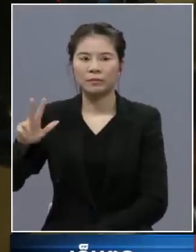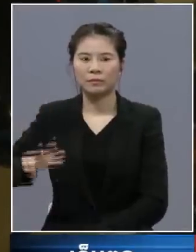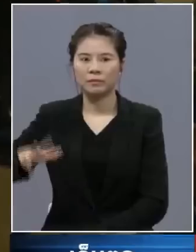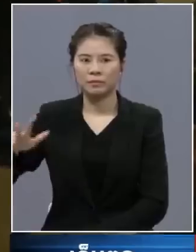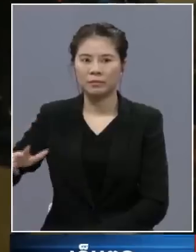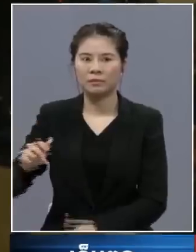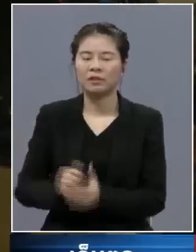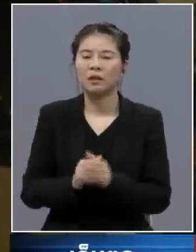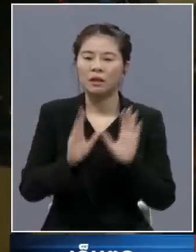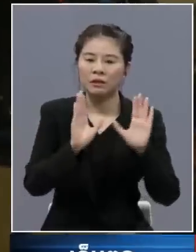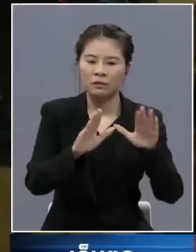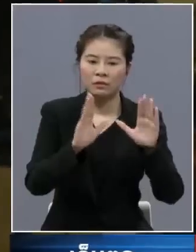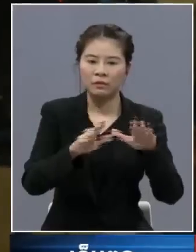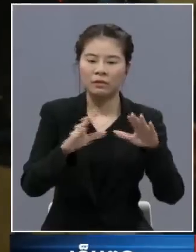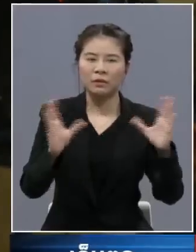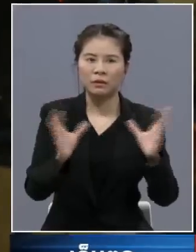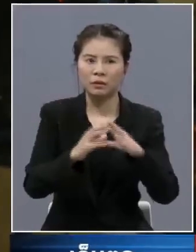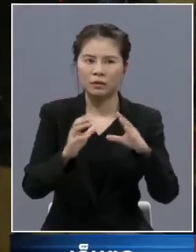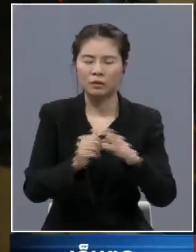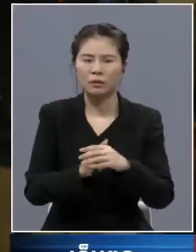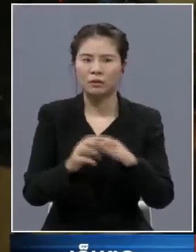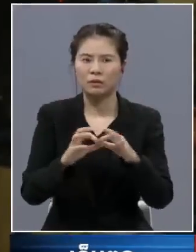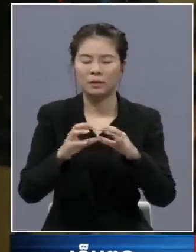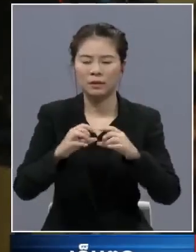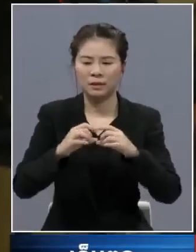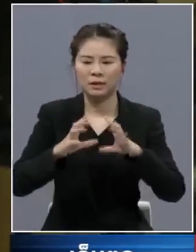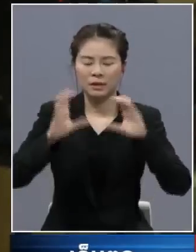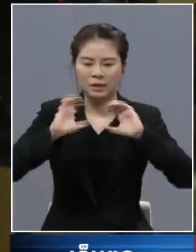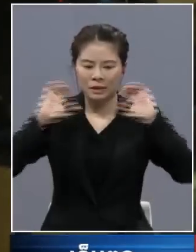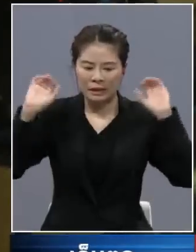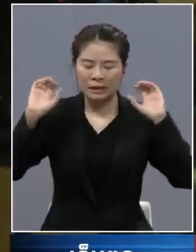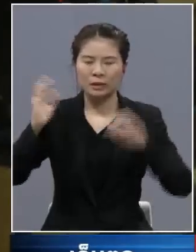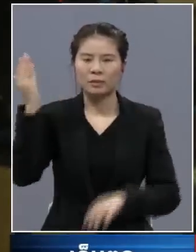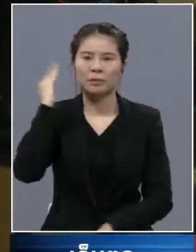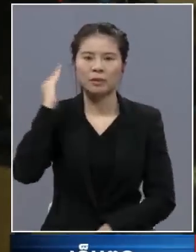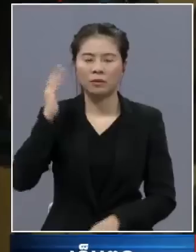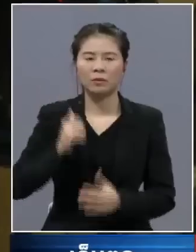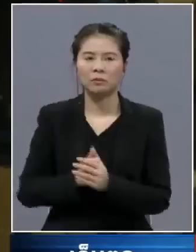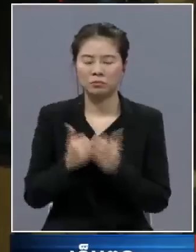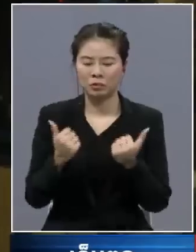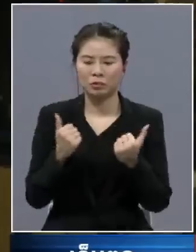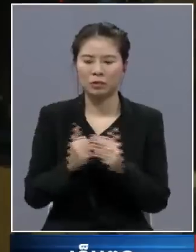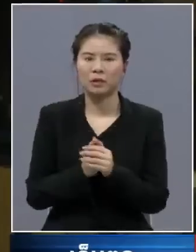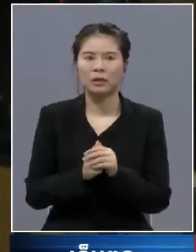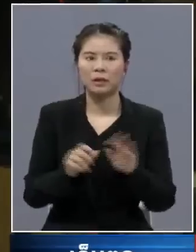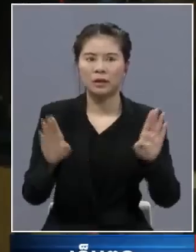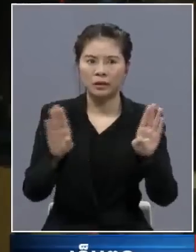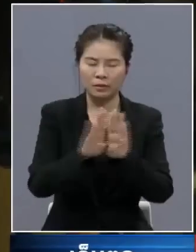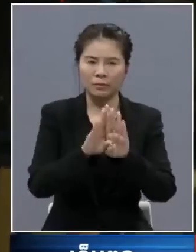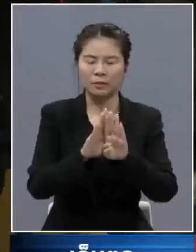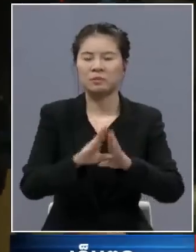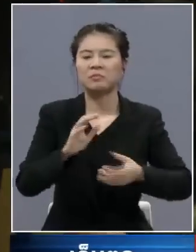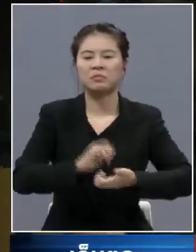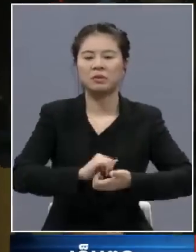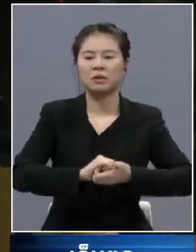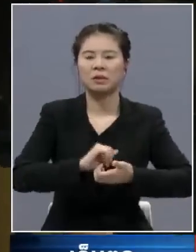ไปให้พรรคอีกขั้วนึงอ่ะซึ่งเป็นขั้วรัฐบาลเดิมเนี่ยได้รู้ว่าคุณต้องปิดประตูการจับขั้วรั